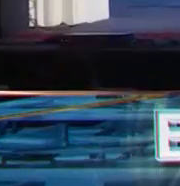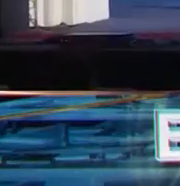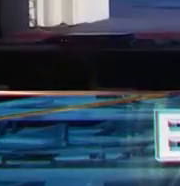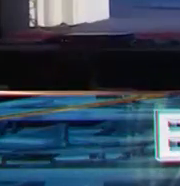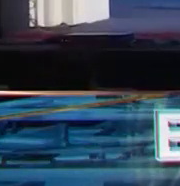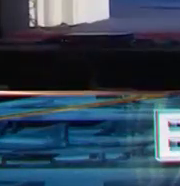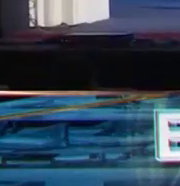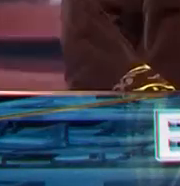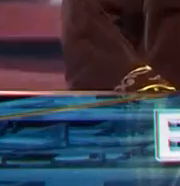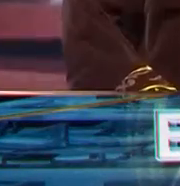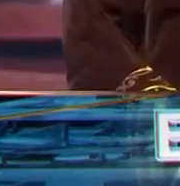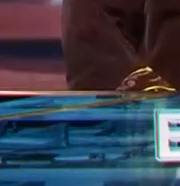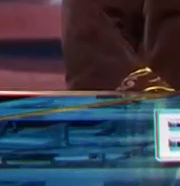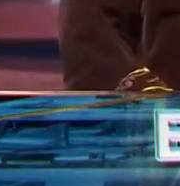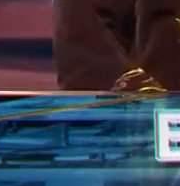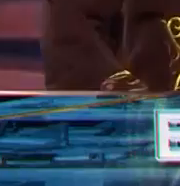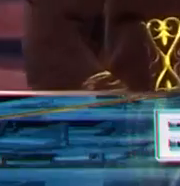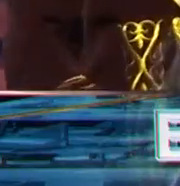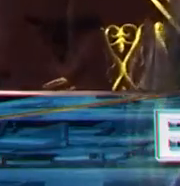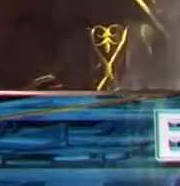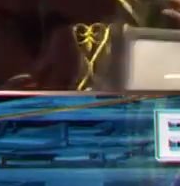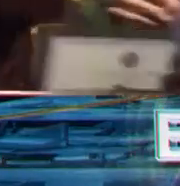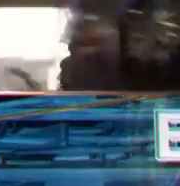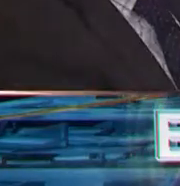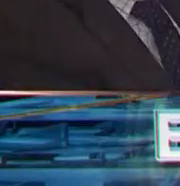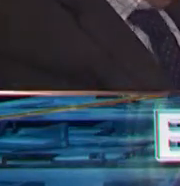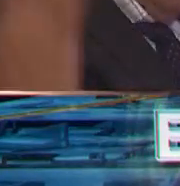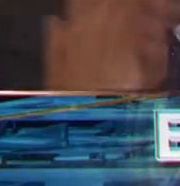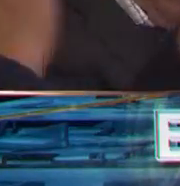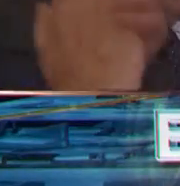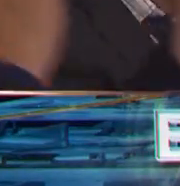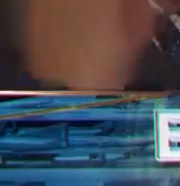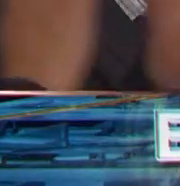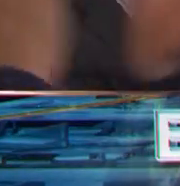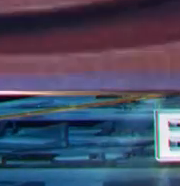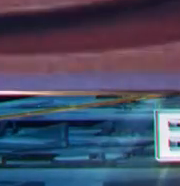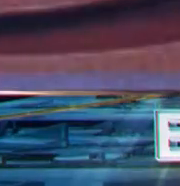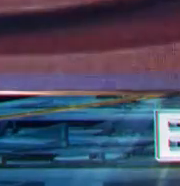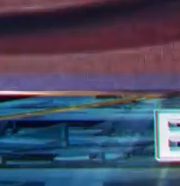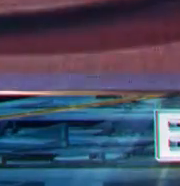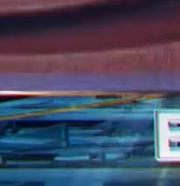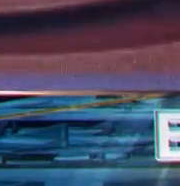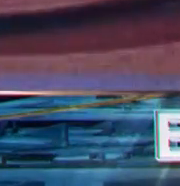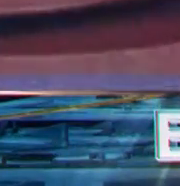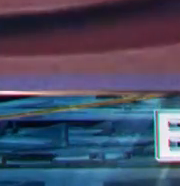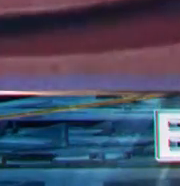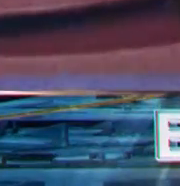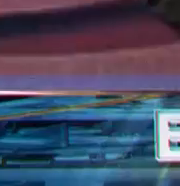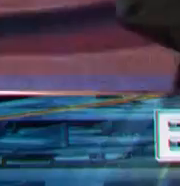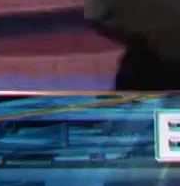Қазақ радиосының ғасыр тойы Алматы облысында басталды. Биыл ұлттың үніне айналған Қазақ радиосына 100, Шалқарға 55